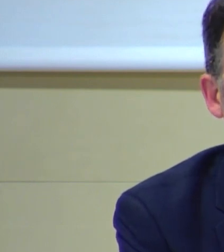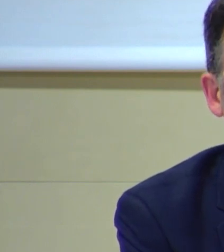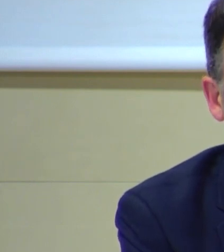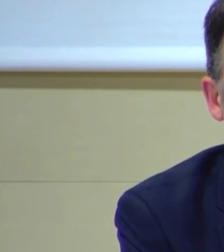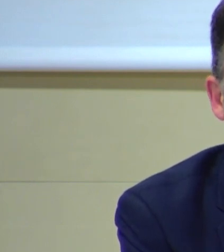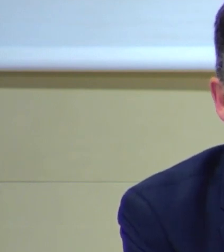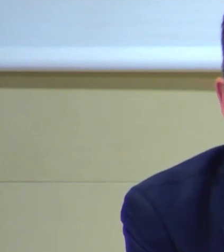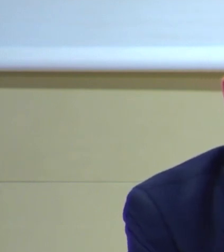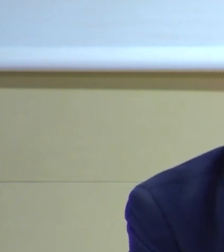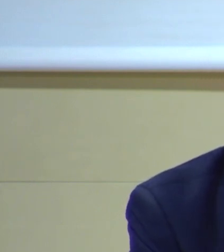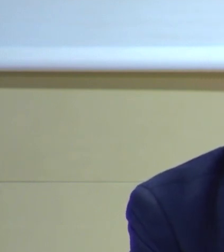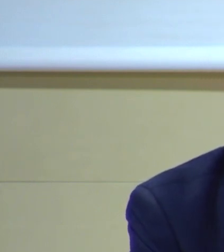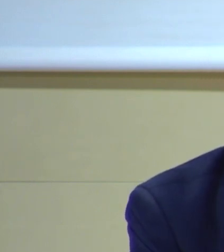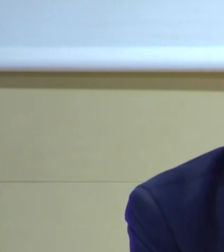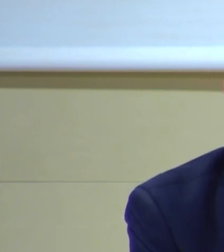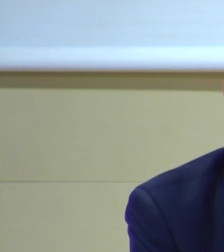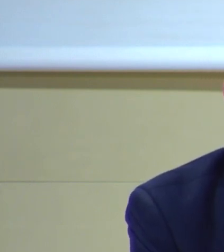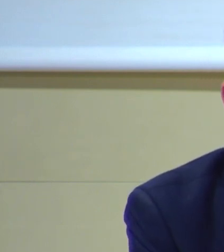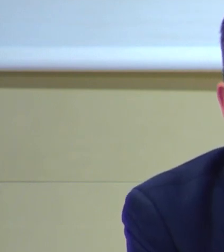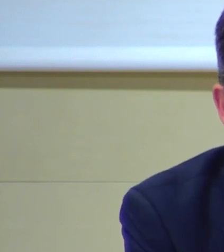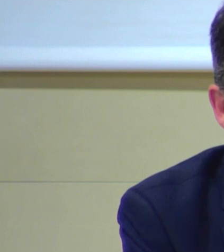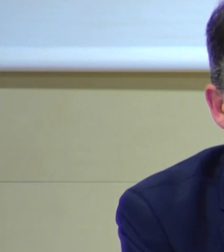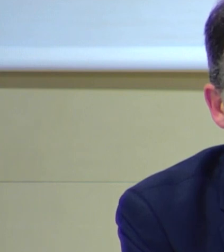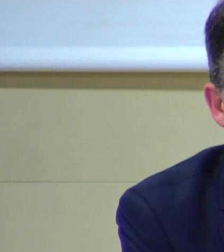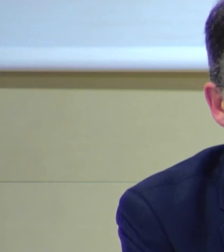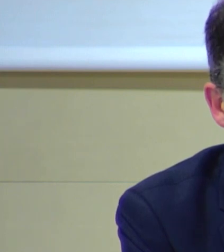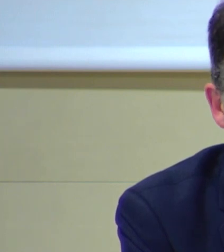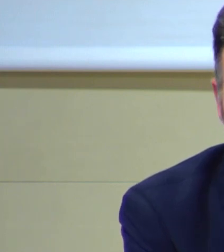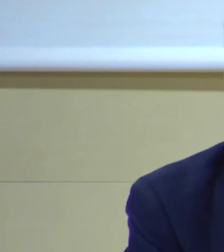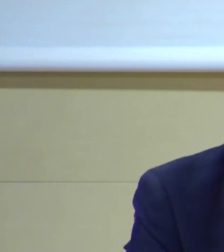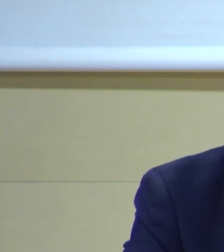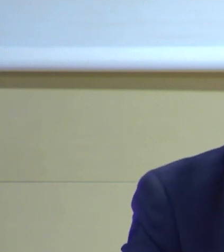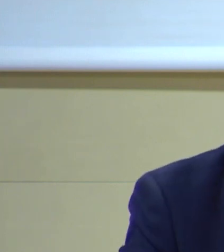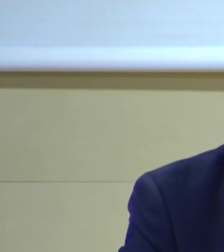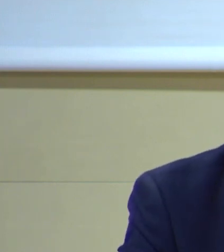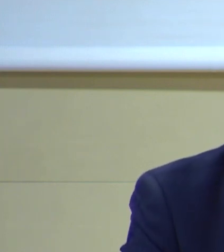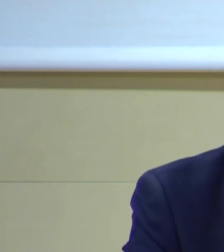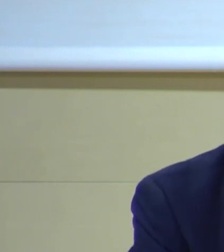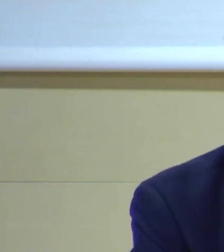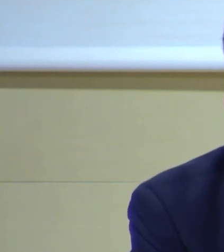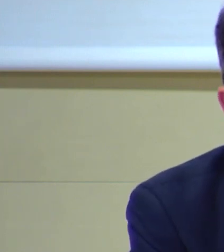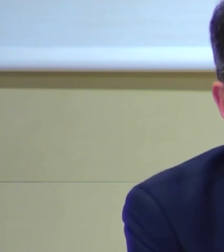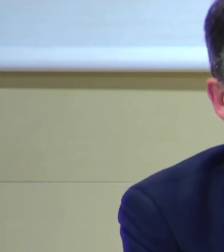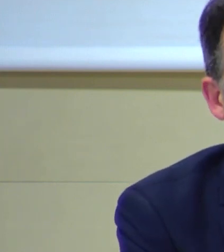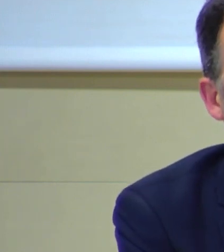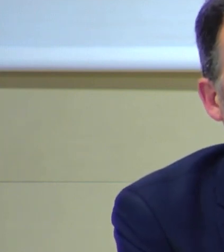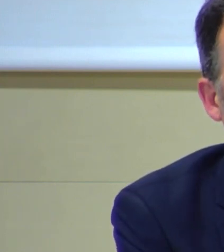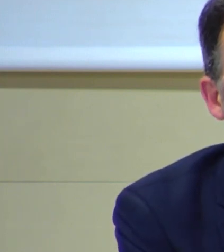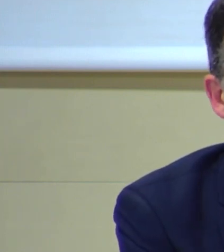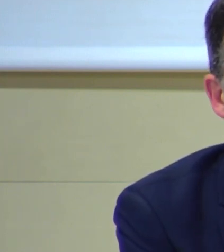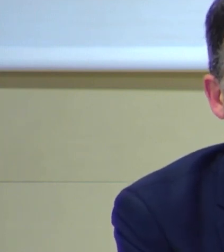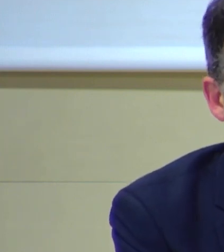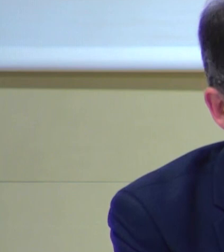une deuxième exposition consécutive alors magique après la délibération de sur l'egypte qui